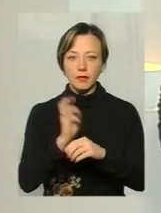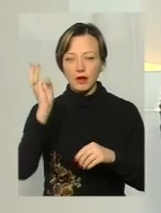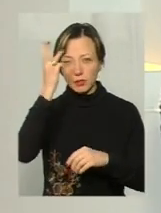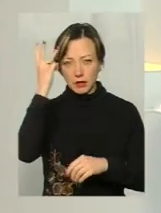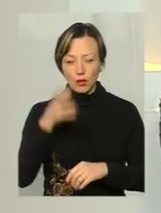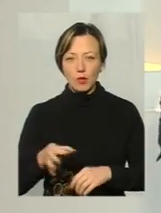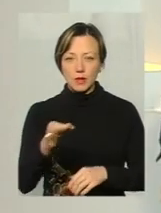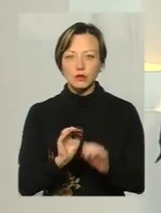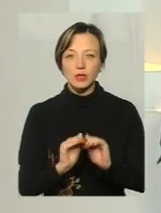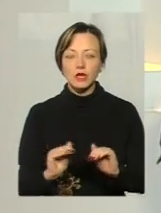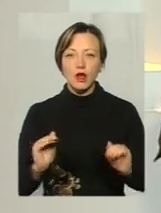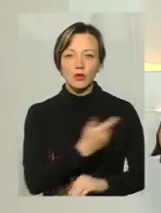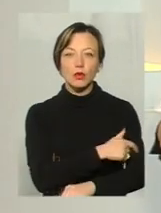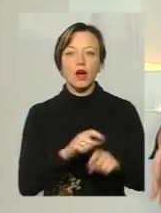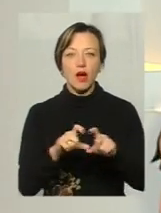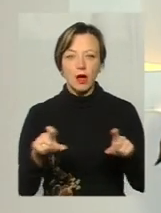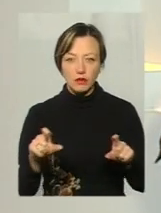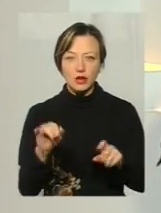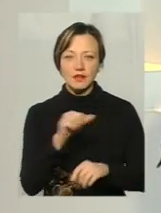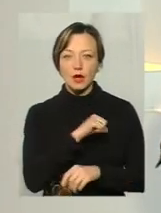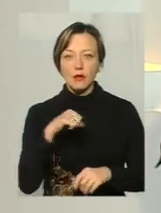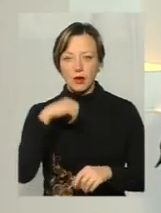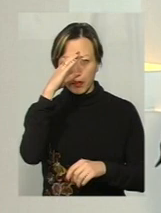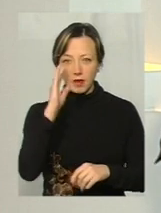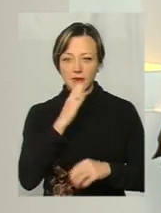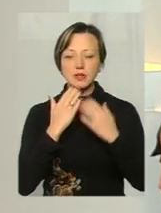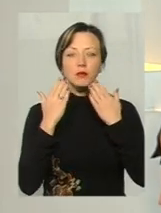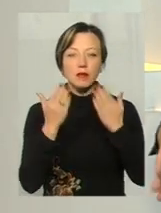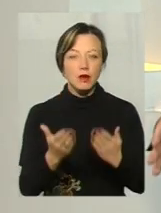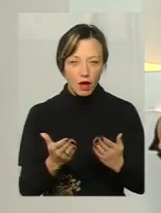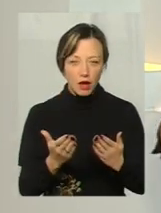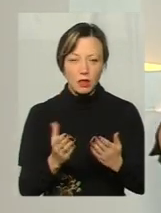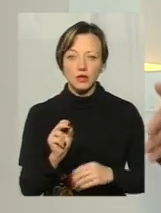Хмельницьку обласну дитячу лікарню і в самих батьків запитали, чи